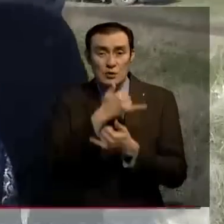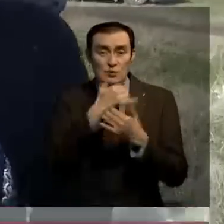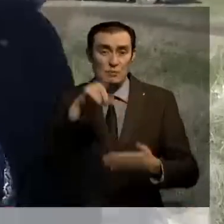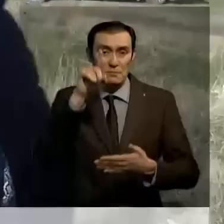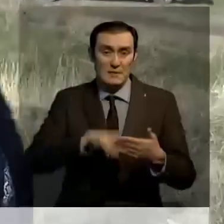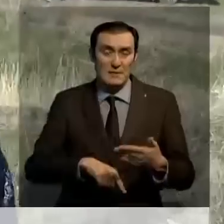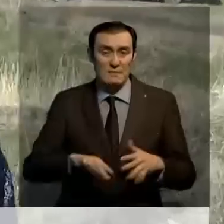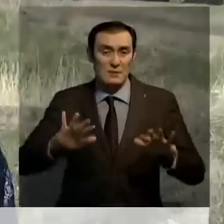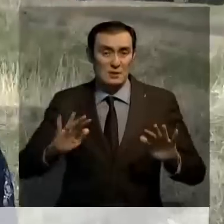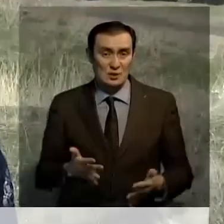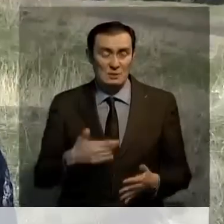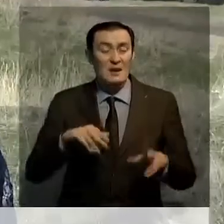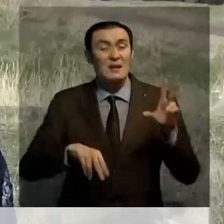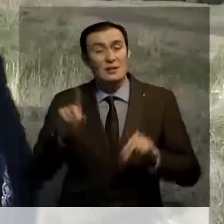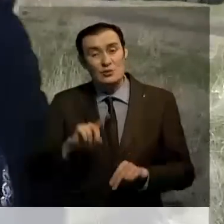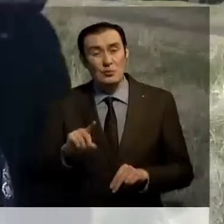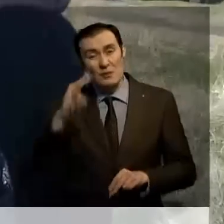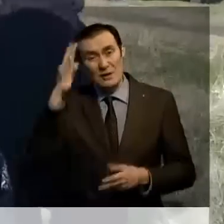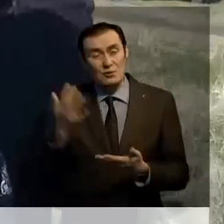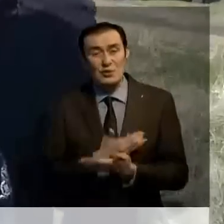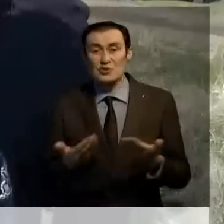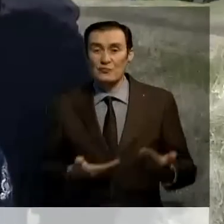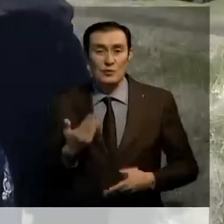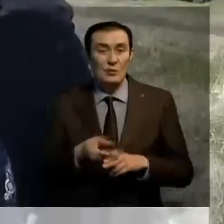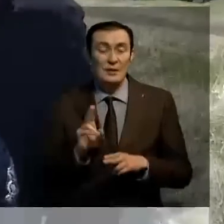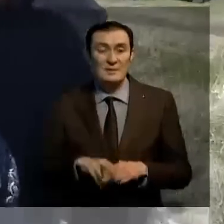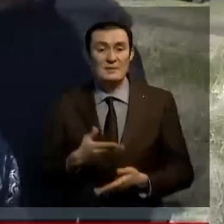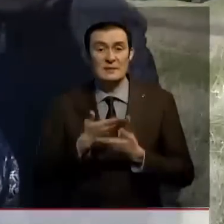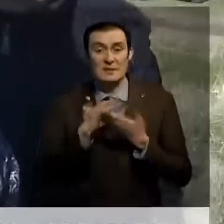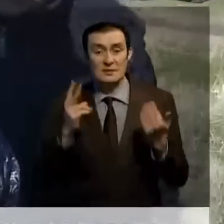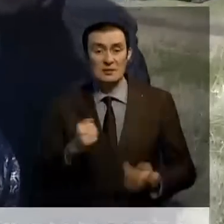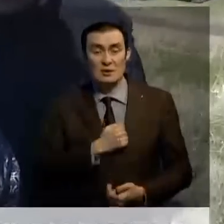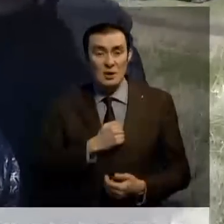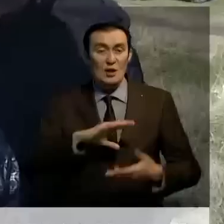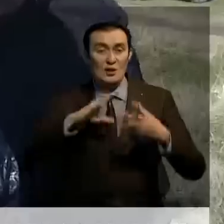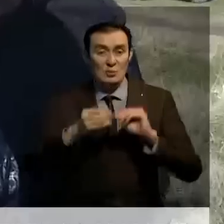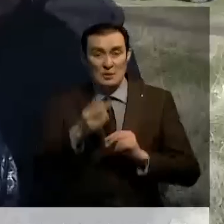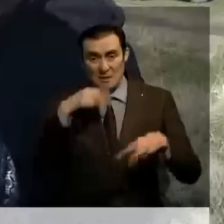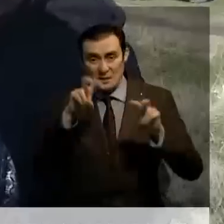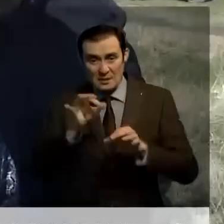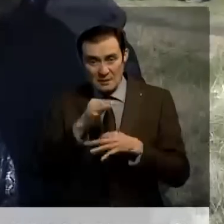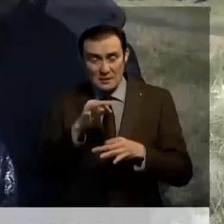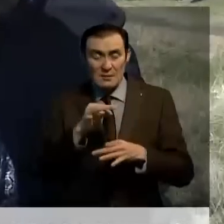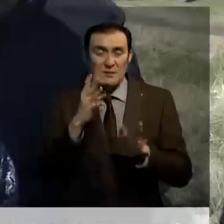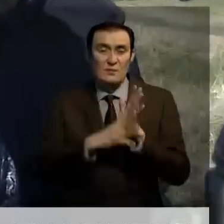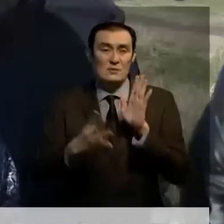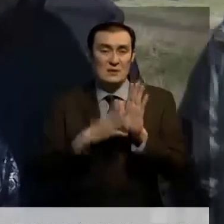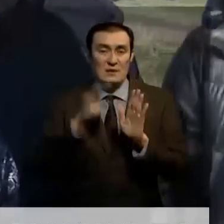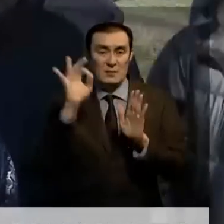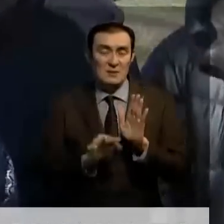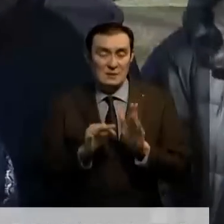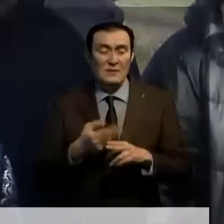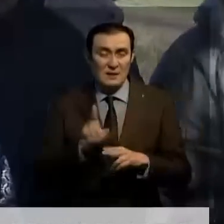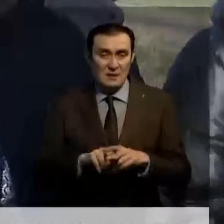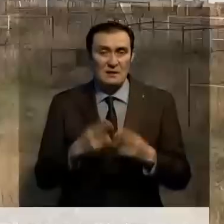поверить в произошедшее. Мы надеялись, что Бауржан найдется живым, но этого не случилось. Результат ДНК-экспертизы составил 99% и подтвердил, что